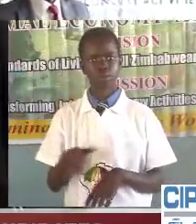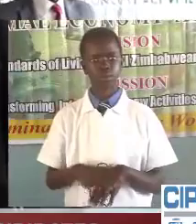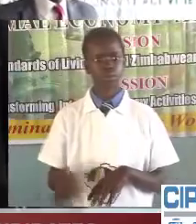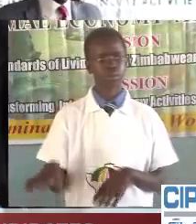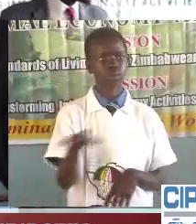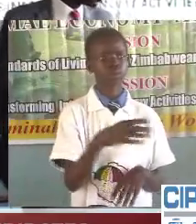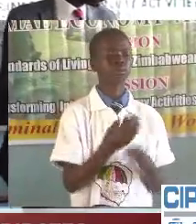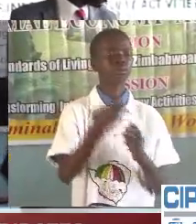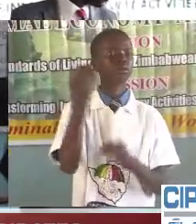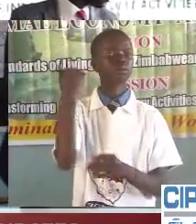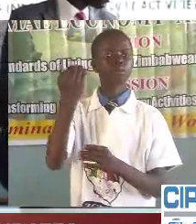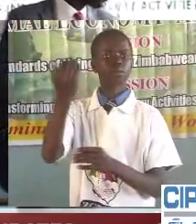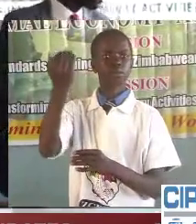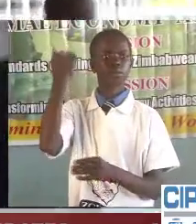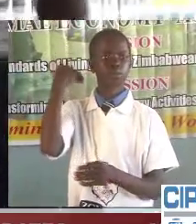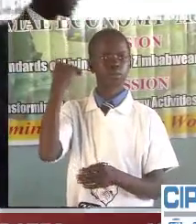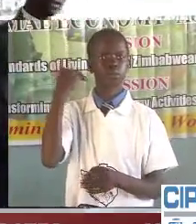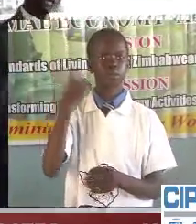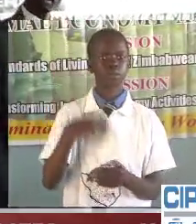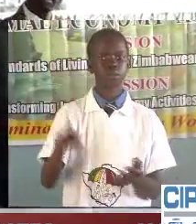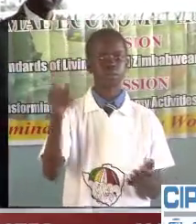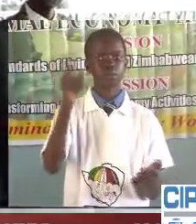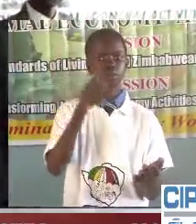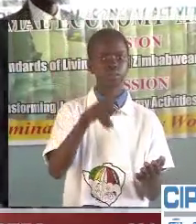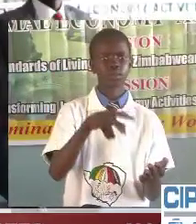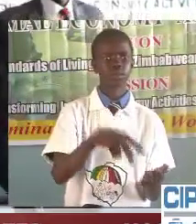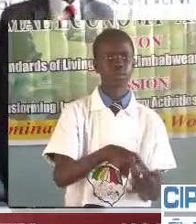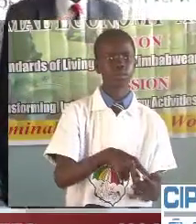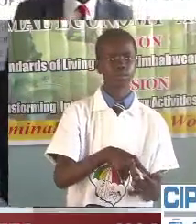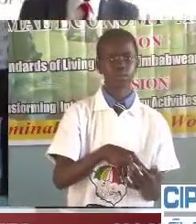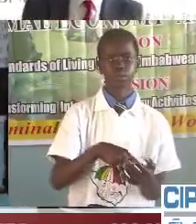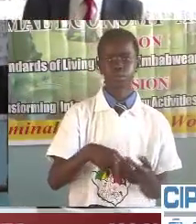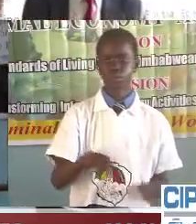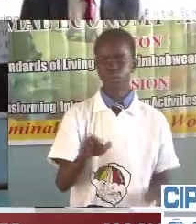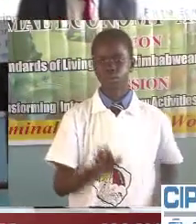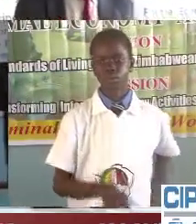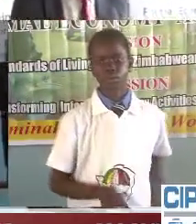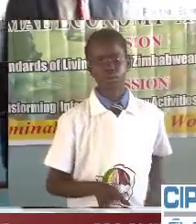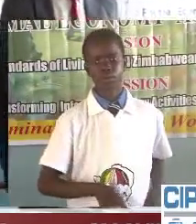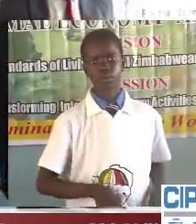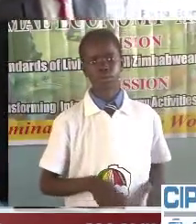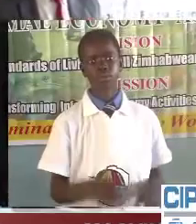neve kare mira sekamba.